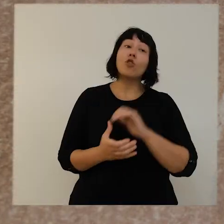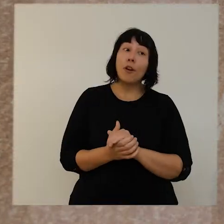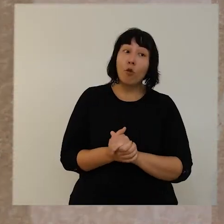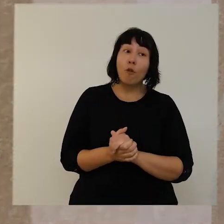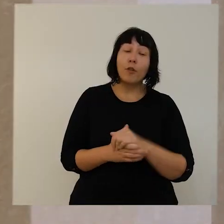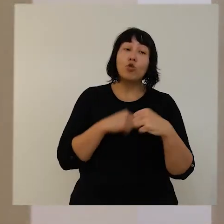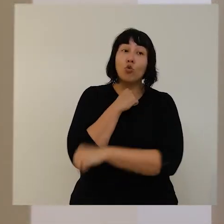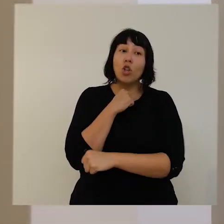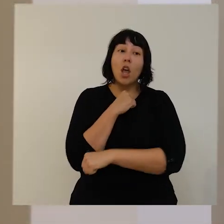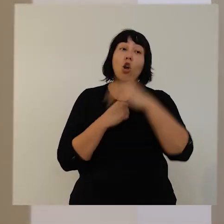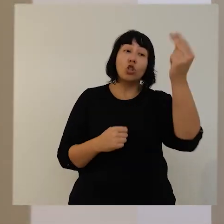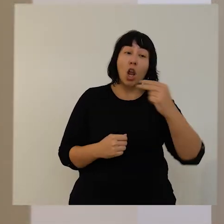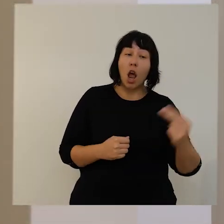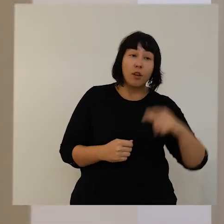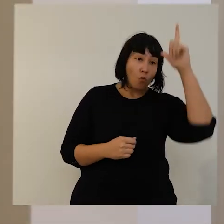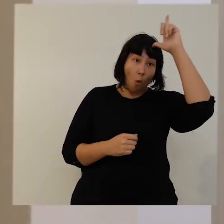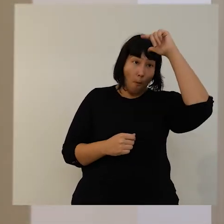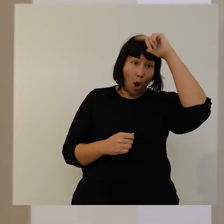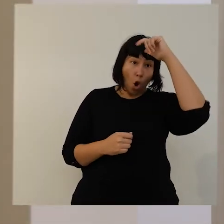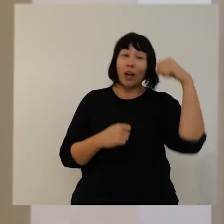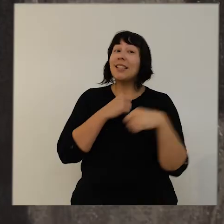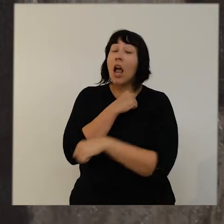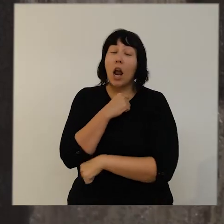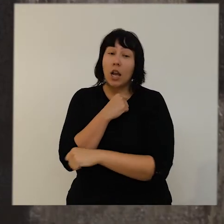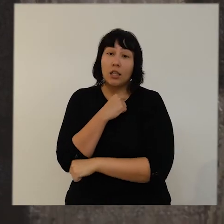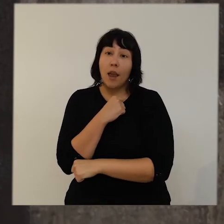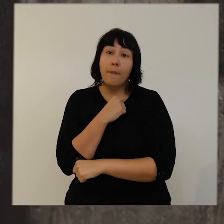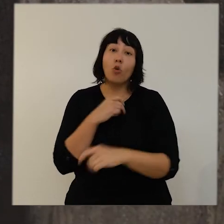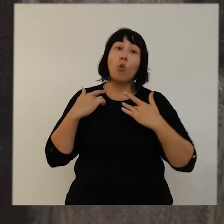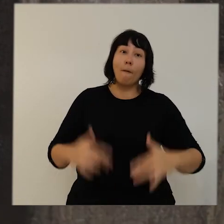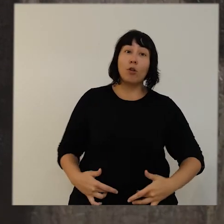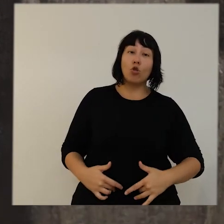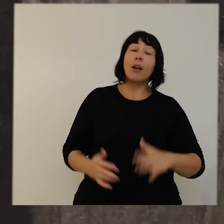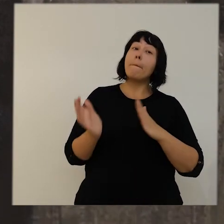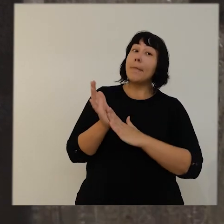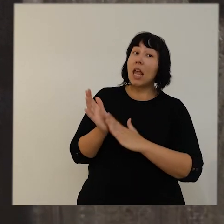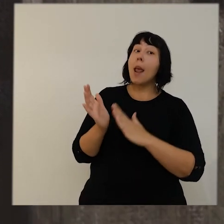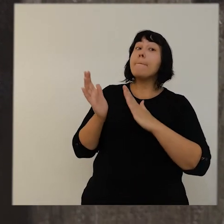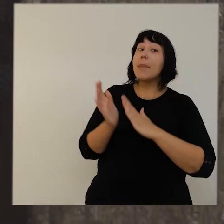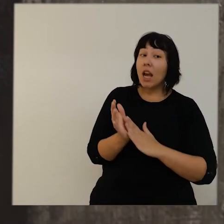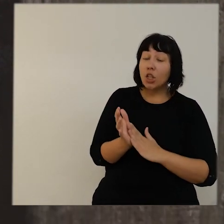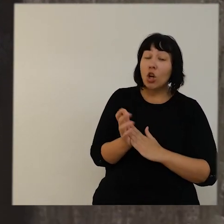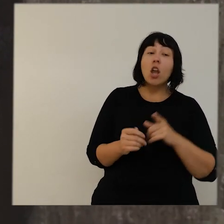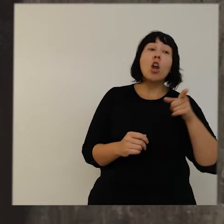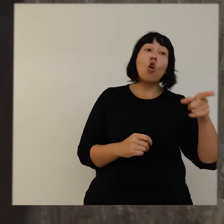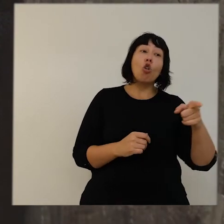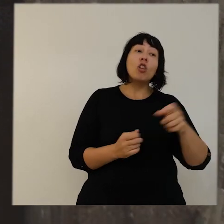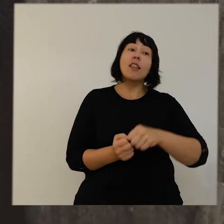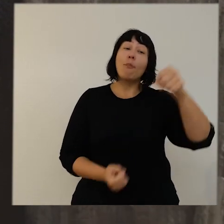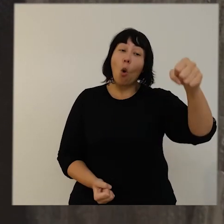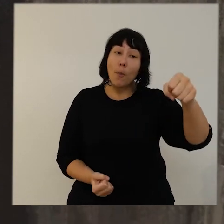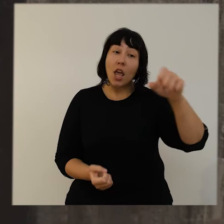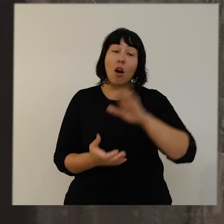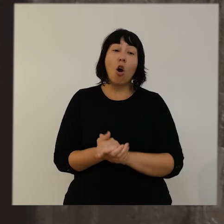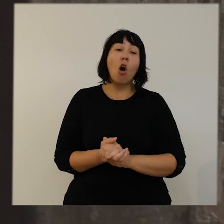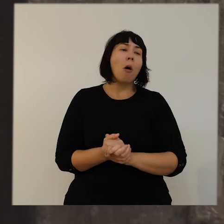Dragoslav Živković studirao je slikarstvo na Beogradskoj akademiji likovnih umetnosti u klasi profesorke Mirjane Mihać, kod koje je magistrirao.